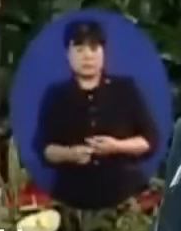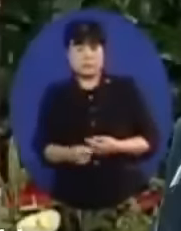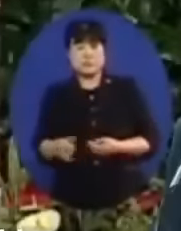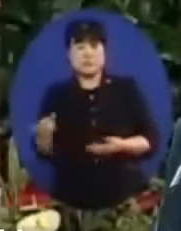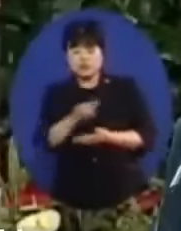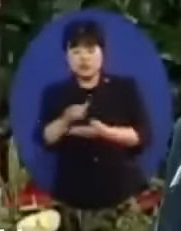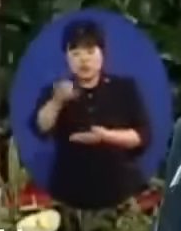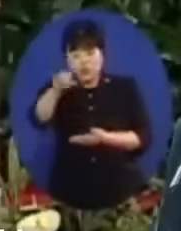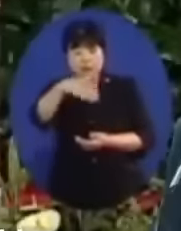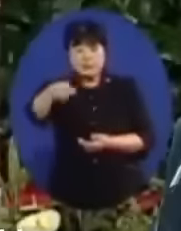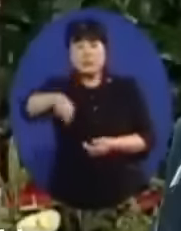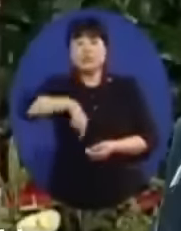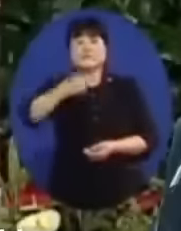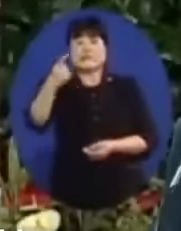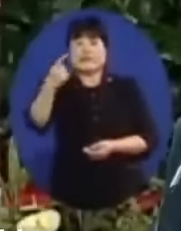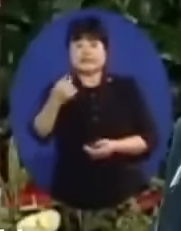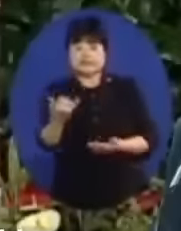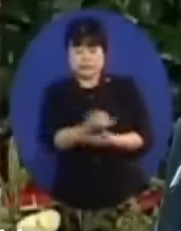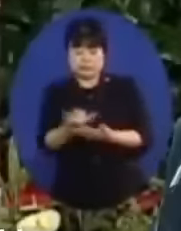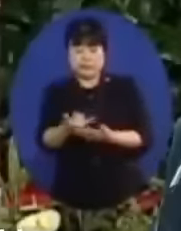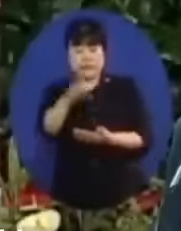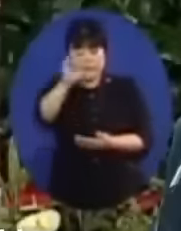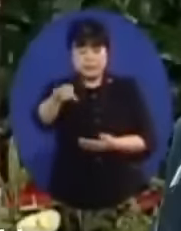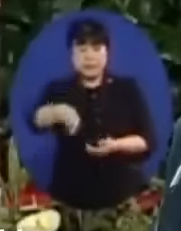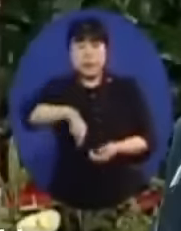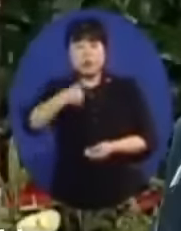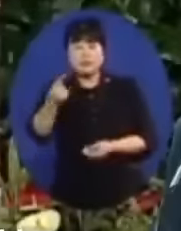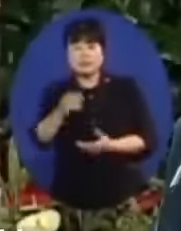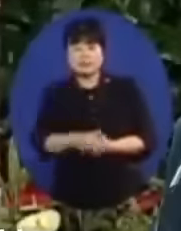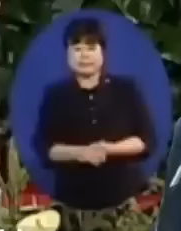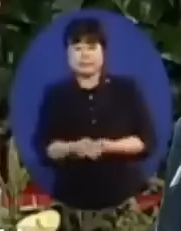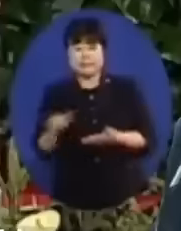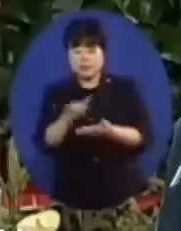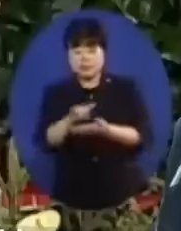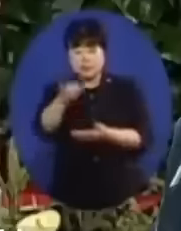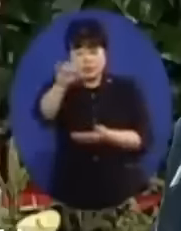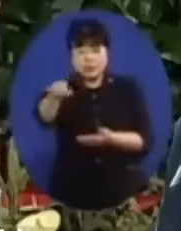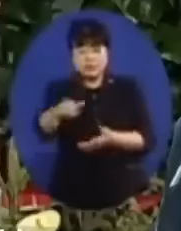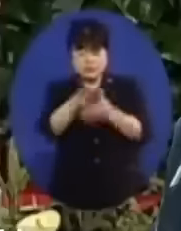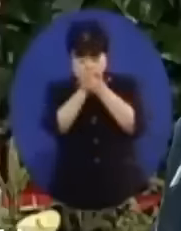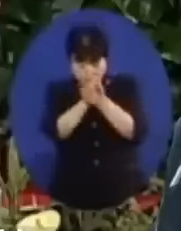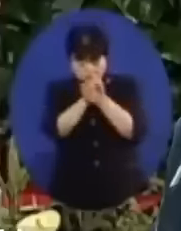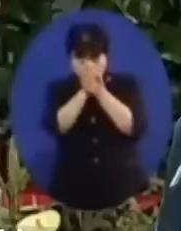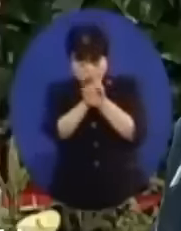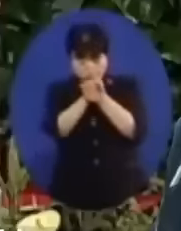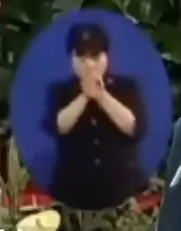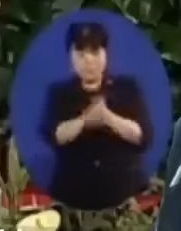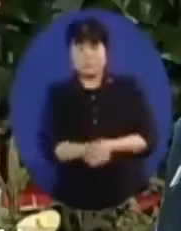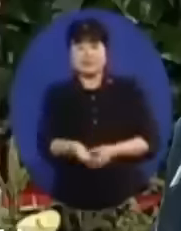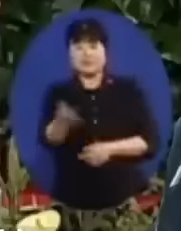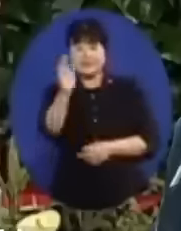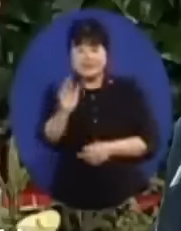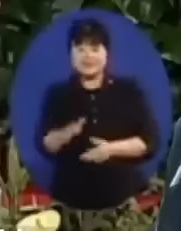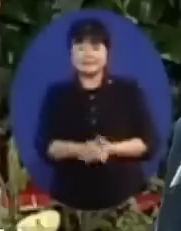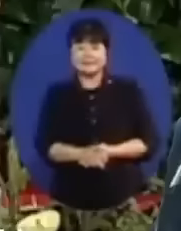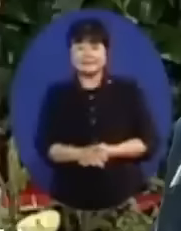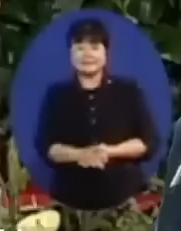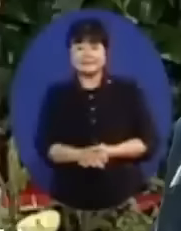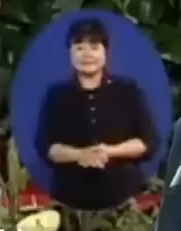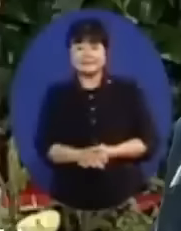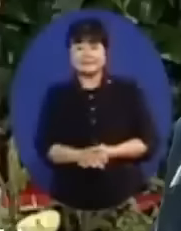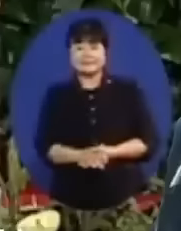가서 혼자 있으면서 성령 달라고 매일같이 기도했습니다. 그런데 회심